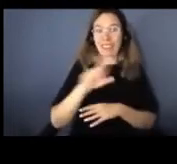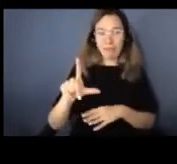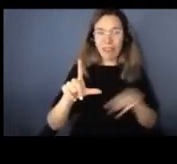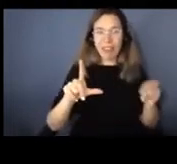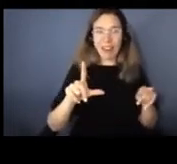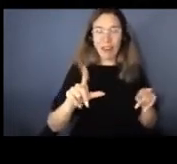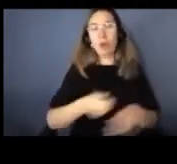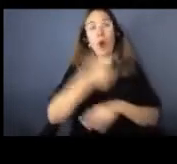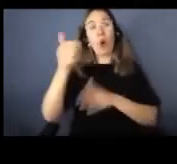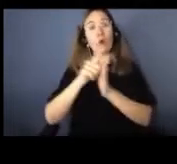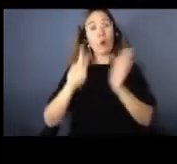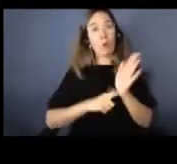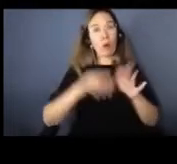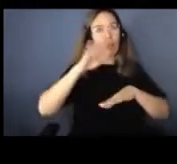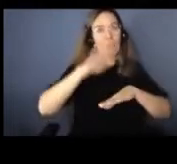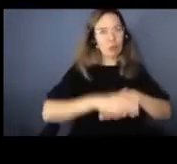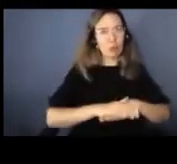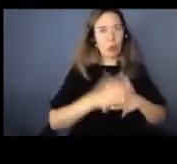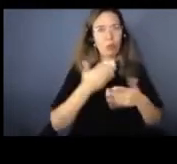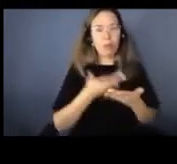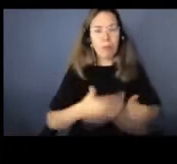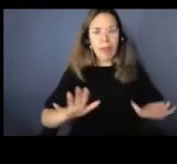autre loi relative aux biens leur sont néanmoins applicables.